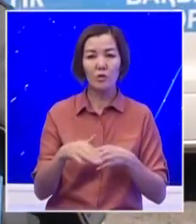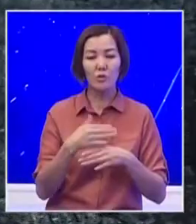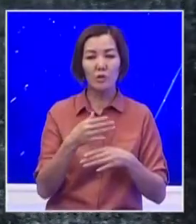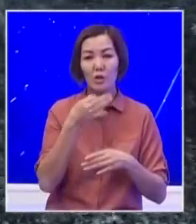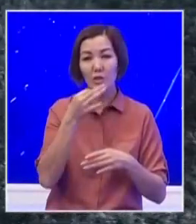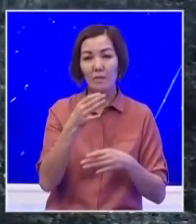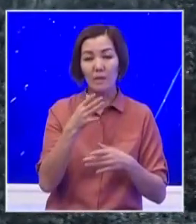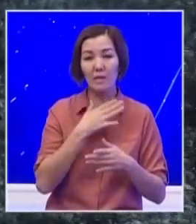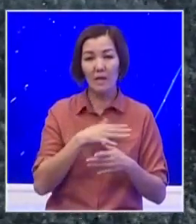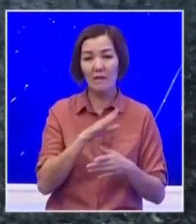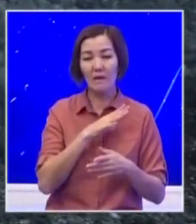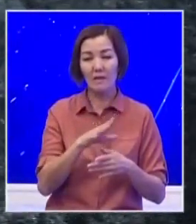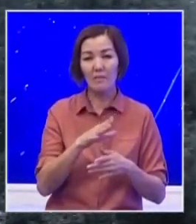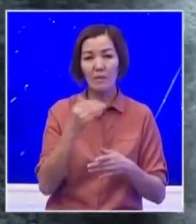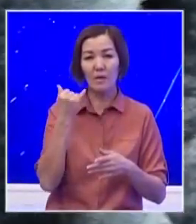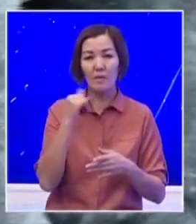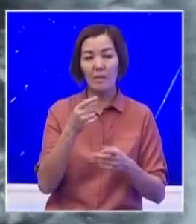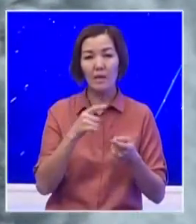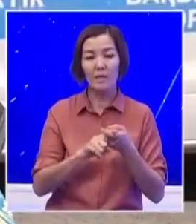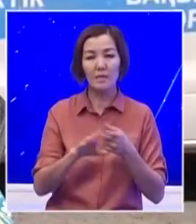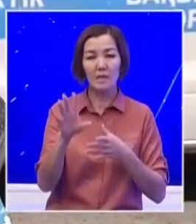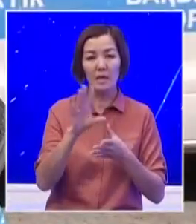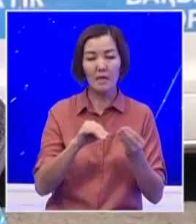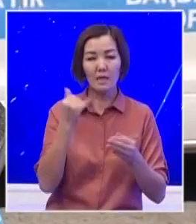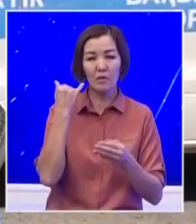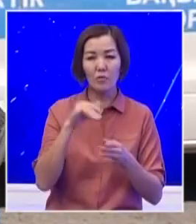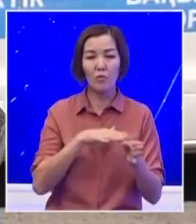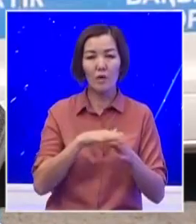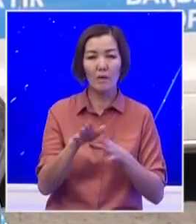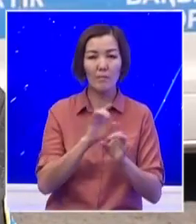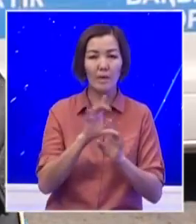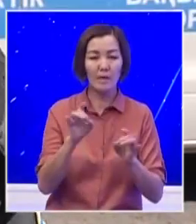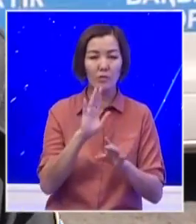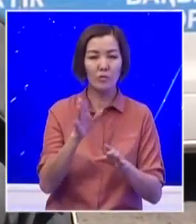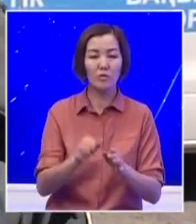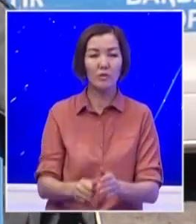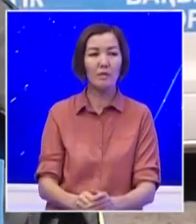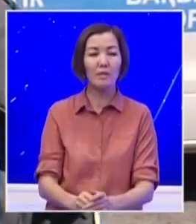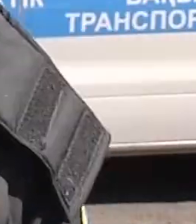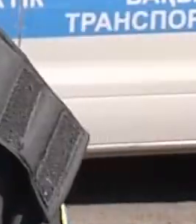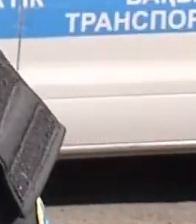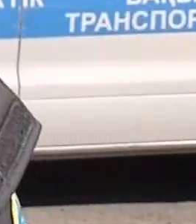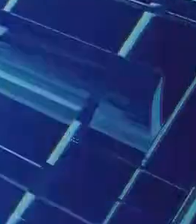қанағаттанбаған жағдайда байланыс нөмірін алып қалып, кейін тағы қосымша толыққанды түсіндірме жұмыстары жасалады.